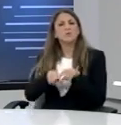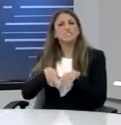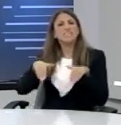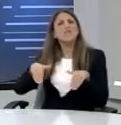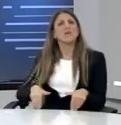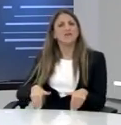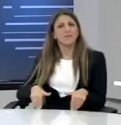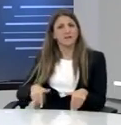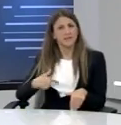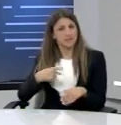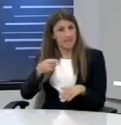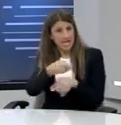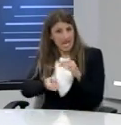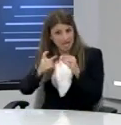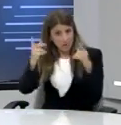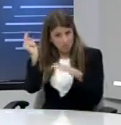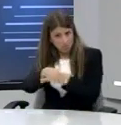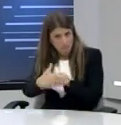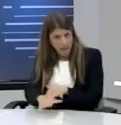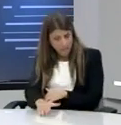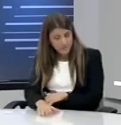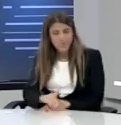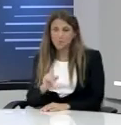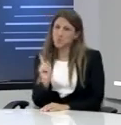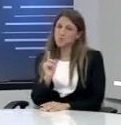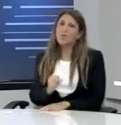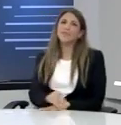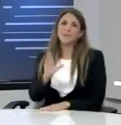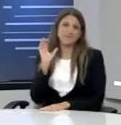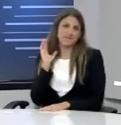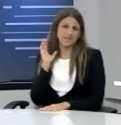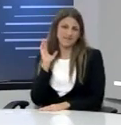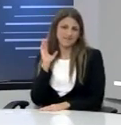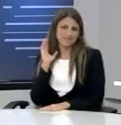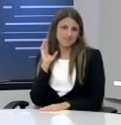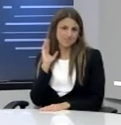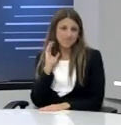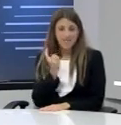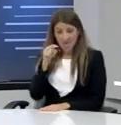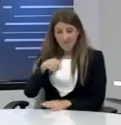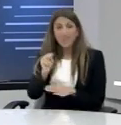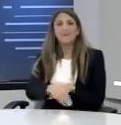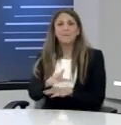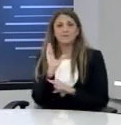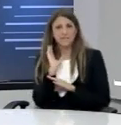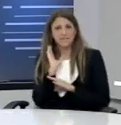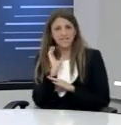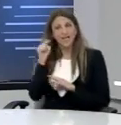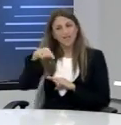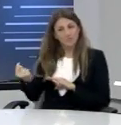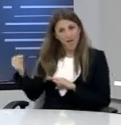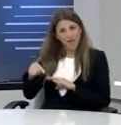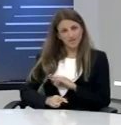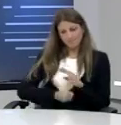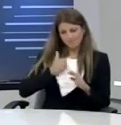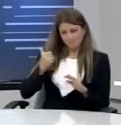Το ψηφίσατε? Δεν το ψηφίσατε, κύριε Μητσοτάκη. Δεν το ψηφίσατε και έρχεστε τώρα εδώ και μας καμαρώνετε